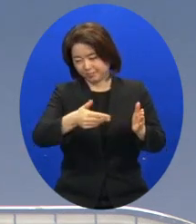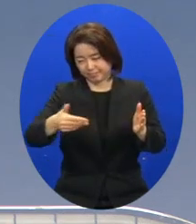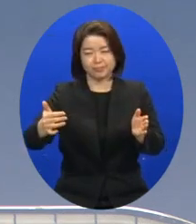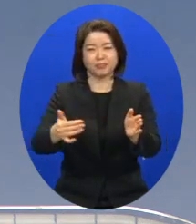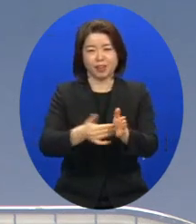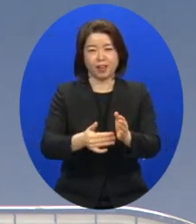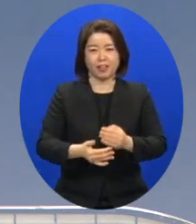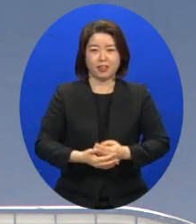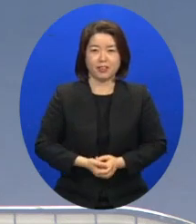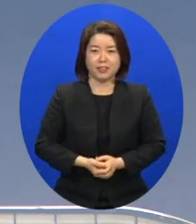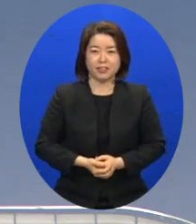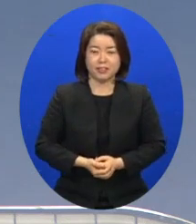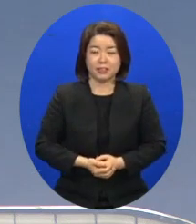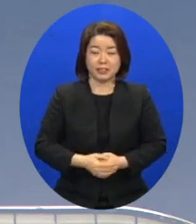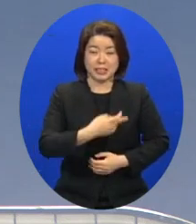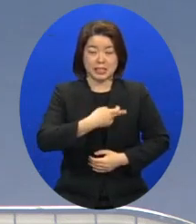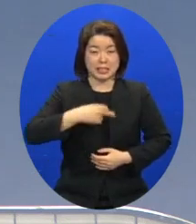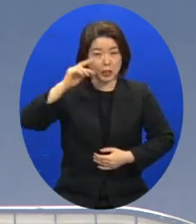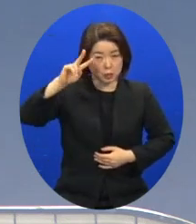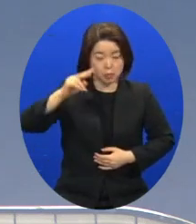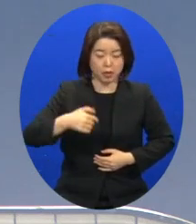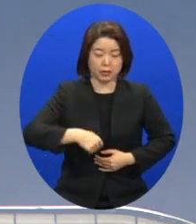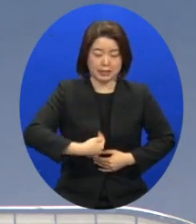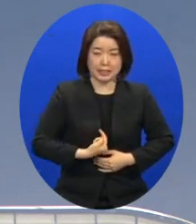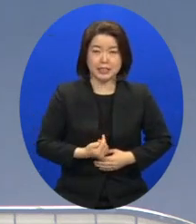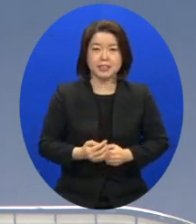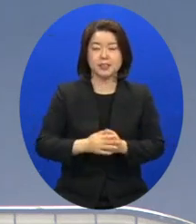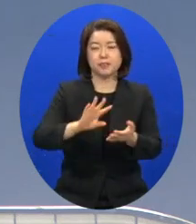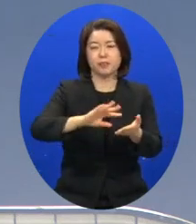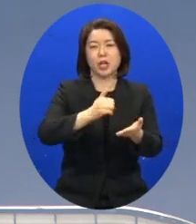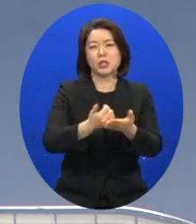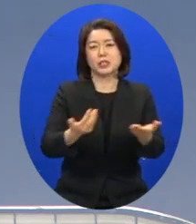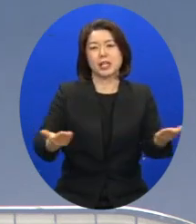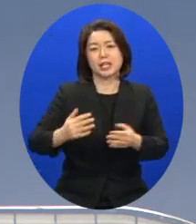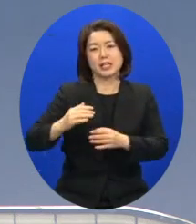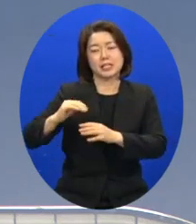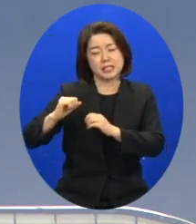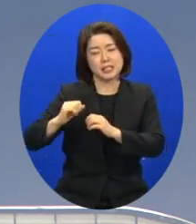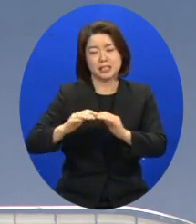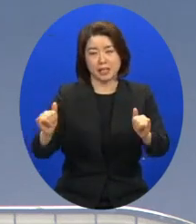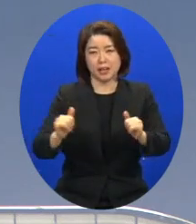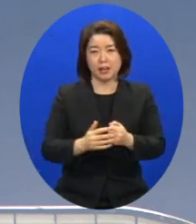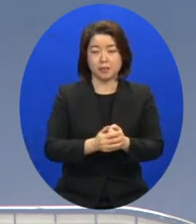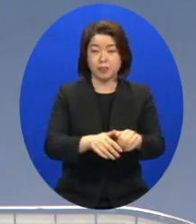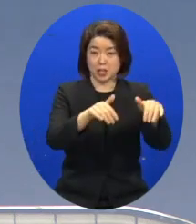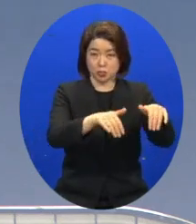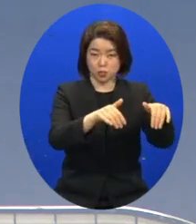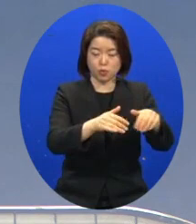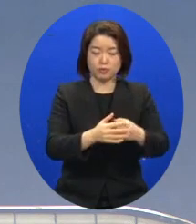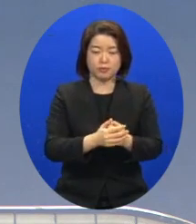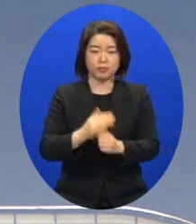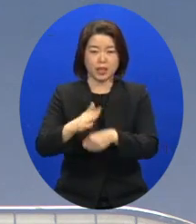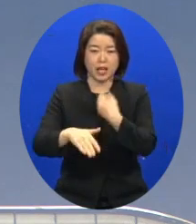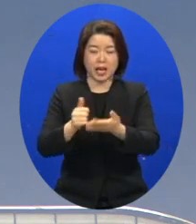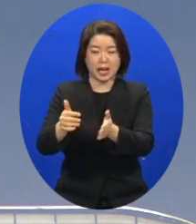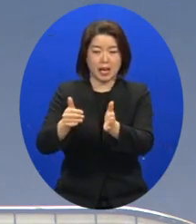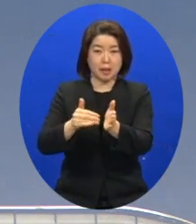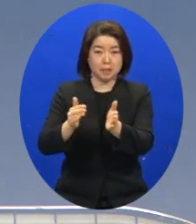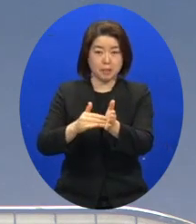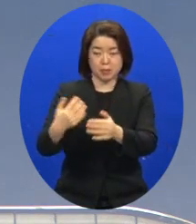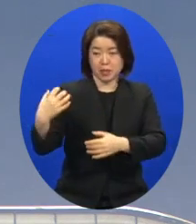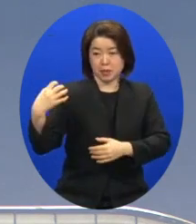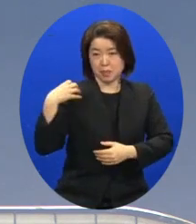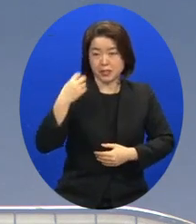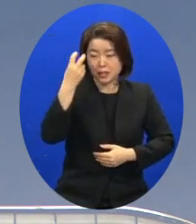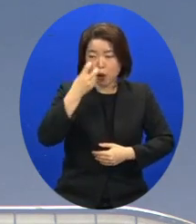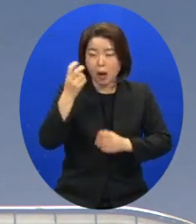사도 바울은 자기 자신이 그리스도의 일꾼 종 이라는 뜻이죠 그리고 하나님의 비밀을 맡은 관리인이